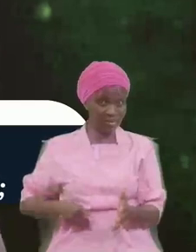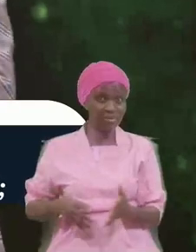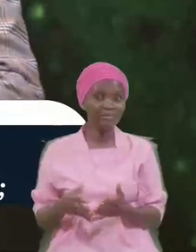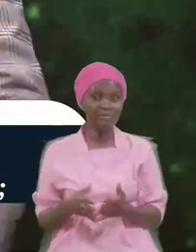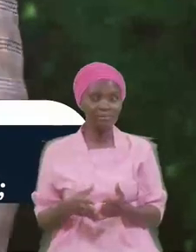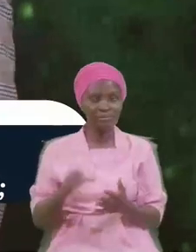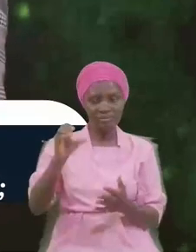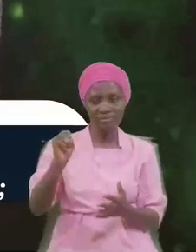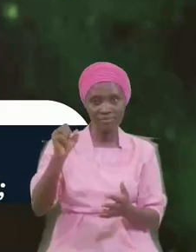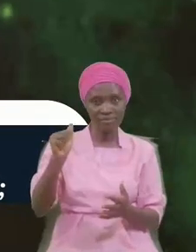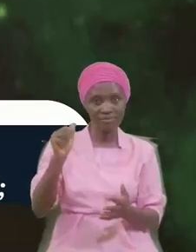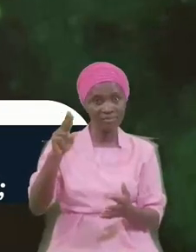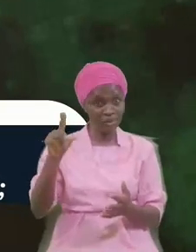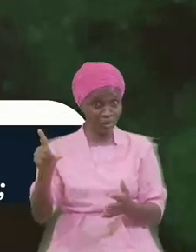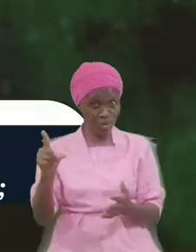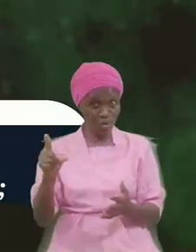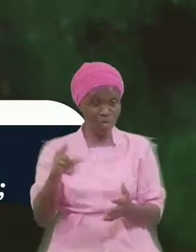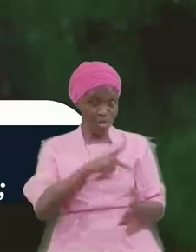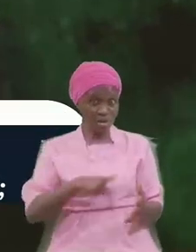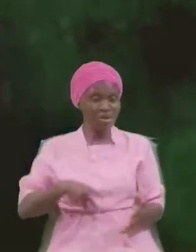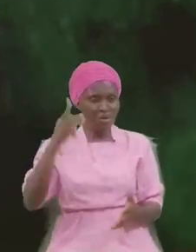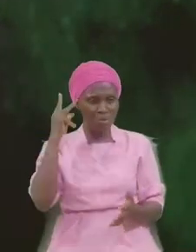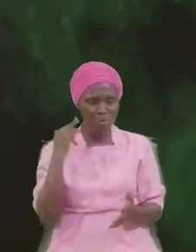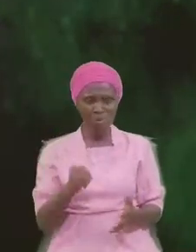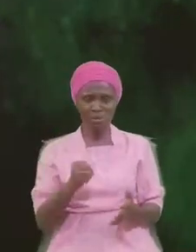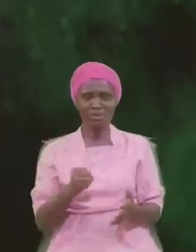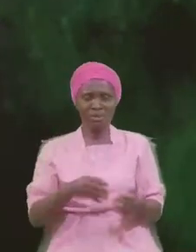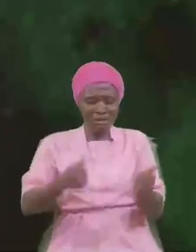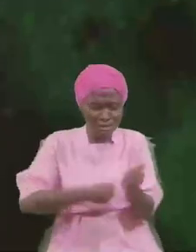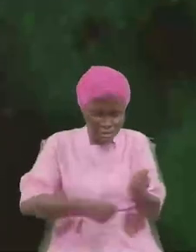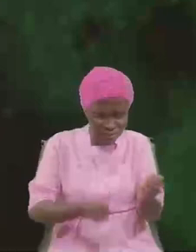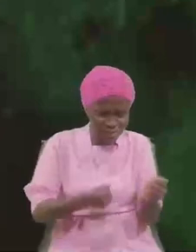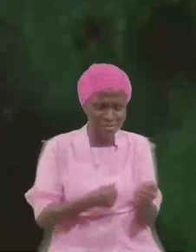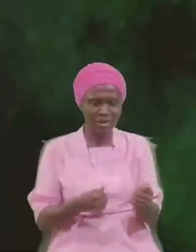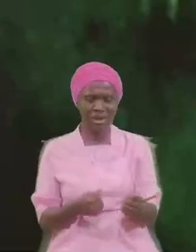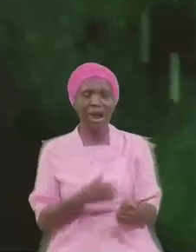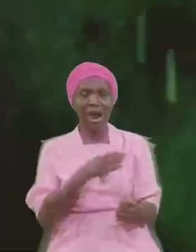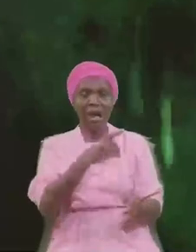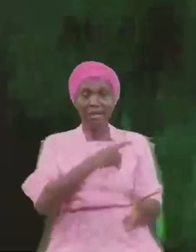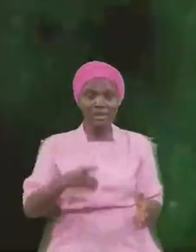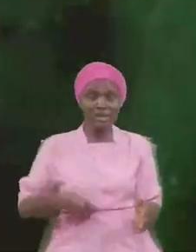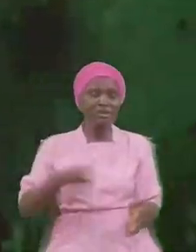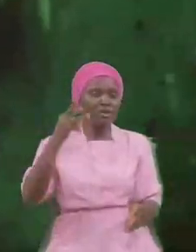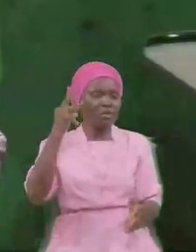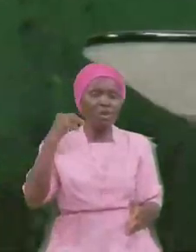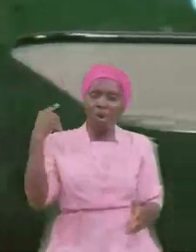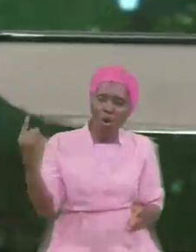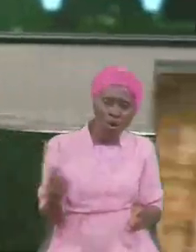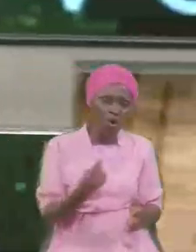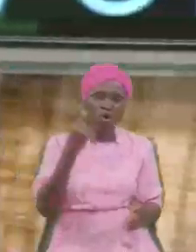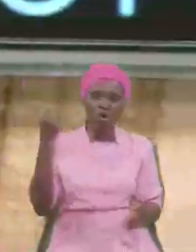le pourchassait. Et David, toujours, il échappait.